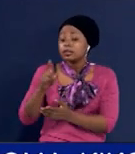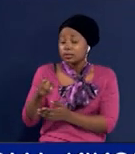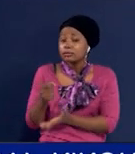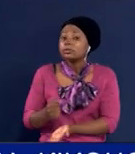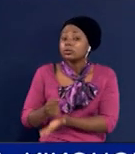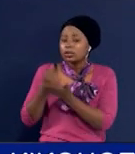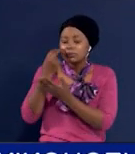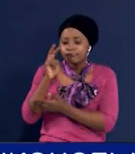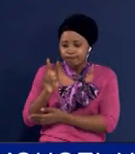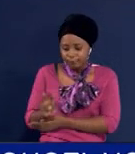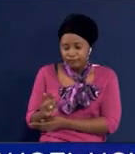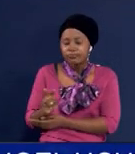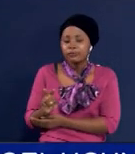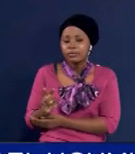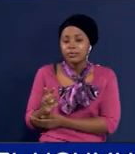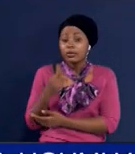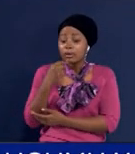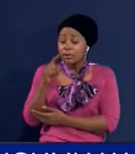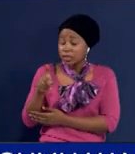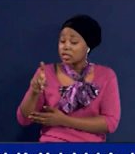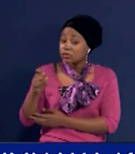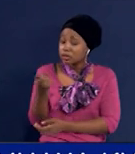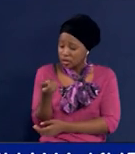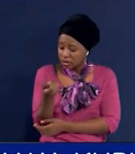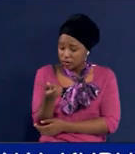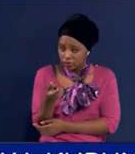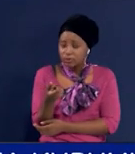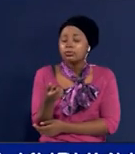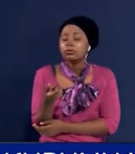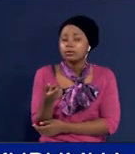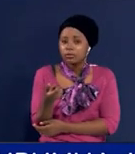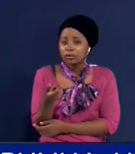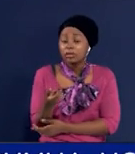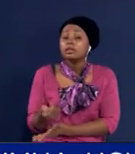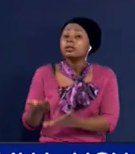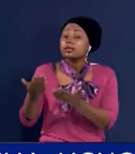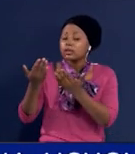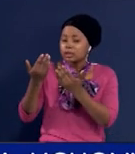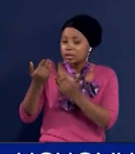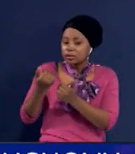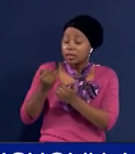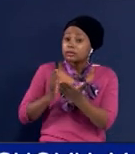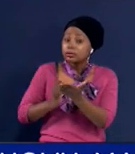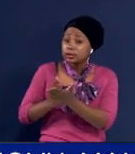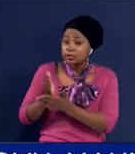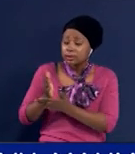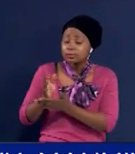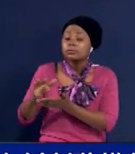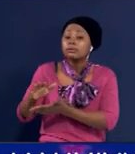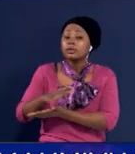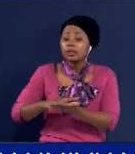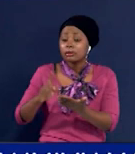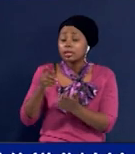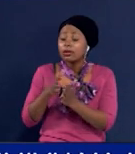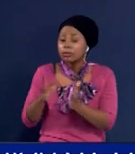itatusaidia kuangalia. Na kwa kuwa hiki kirusi ni kidogo, kwa hiyo kinaweza ikapenya hata maeneo ambayo yana